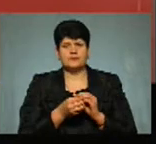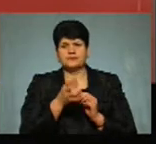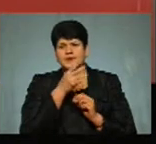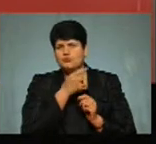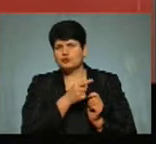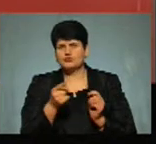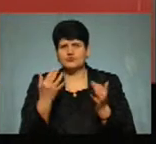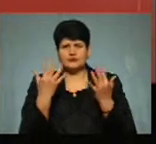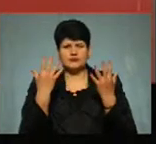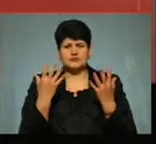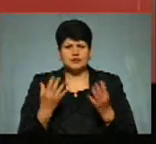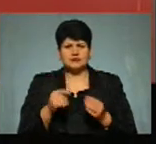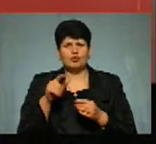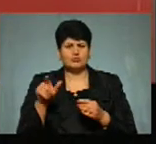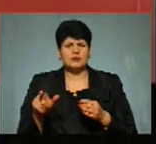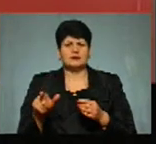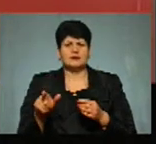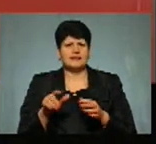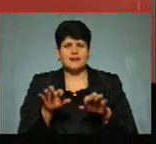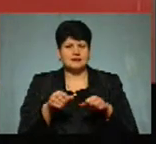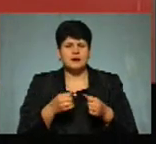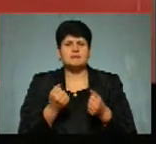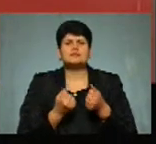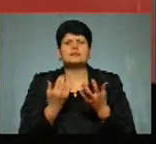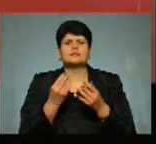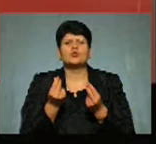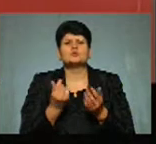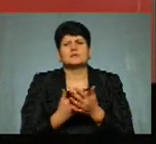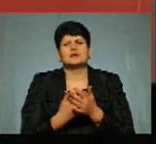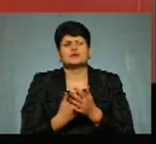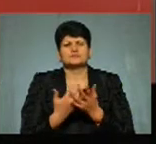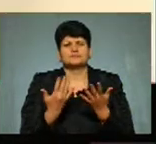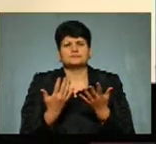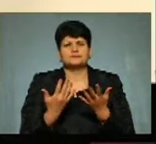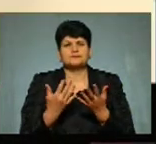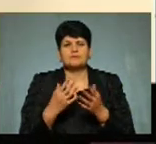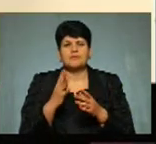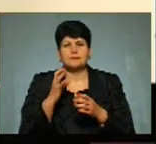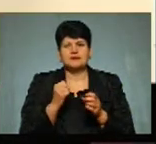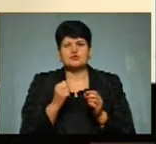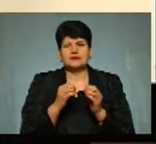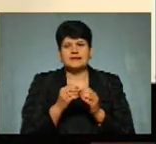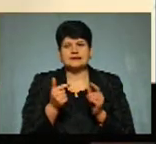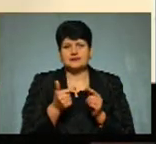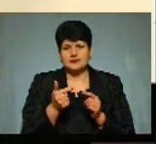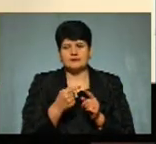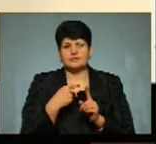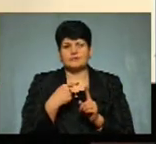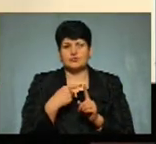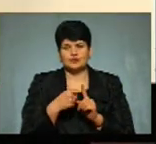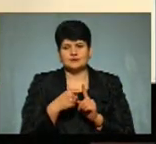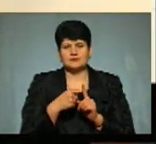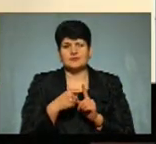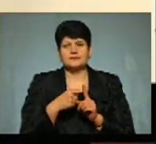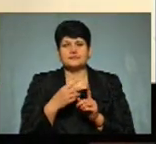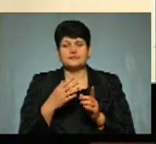днів людина забере свій автомобіль, скільки приблизно буде коштувати їй? Яку суму? 510 гривень. Тобто, там є диференціація